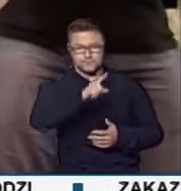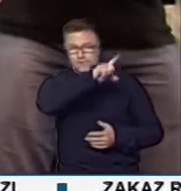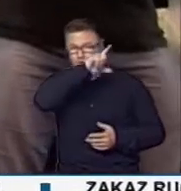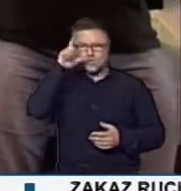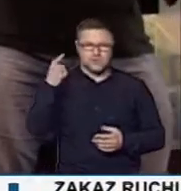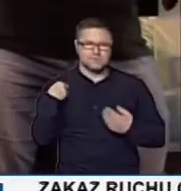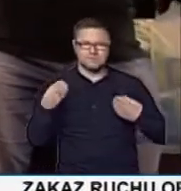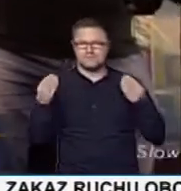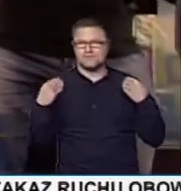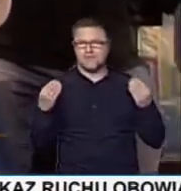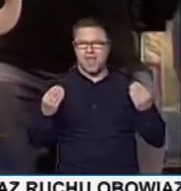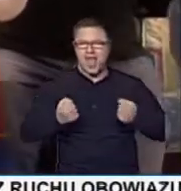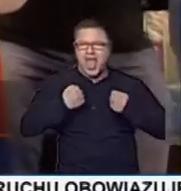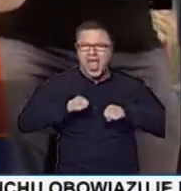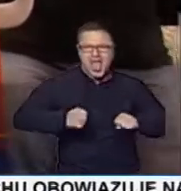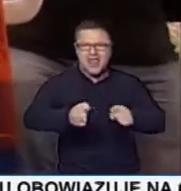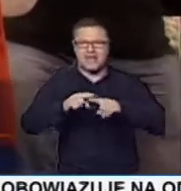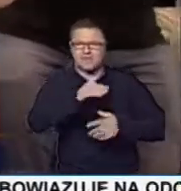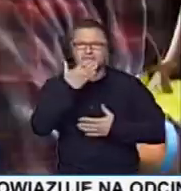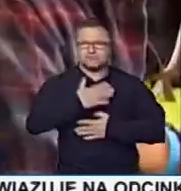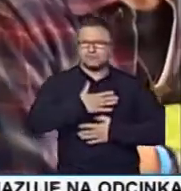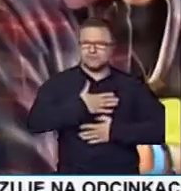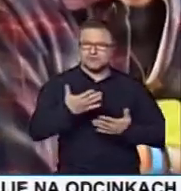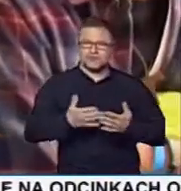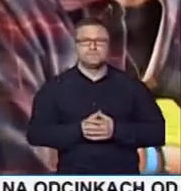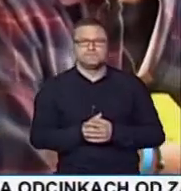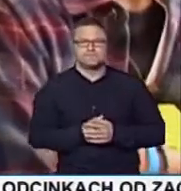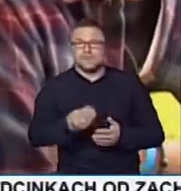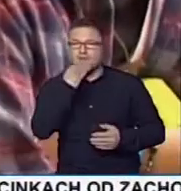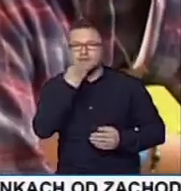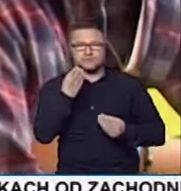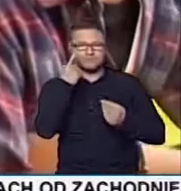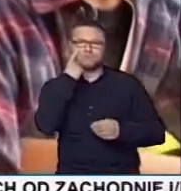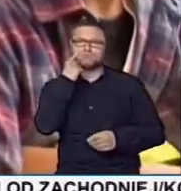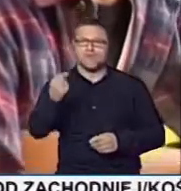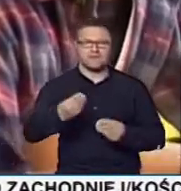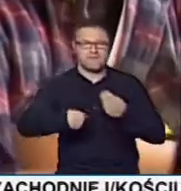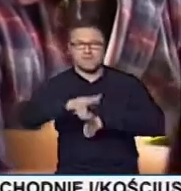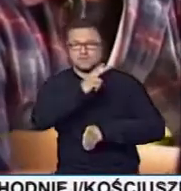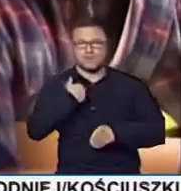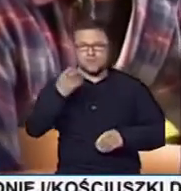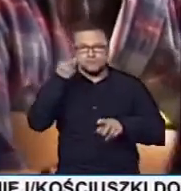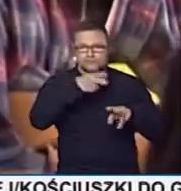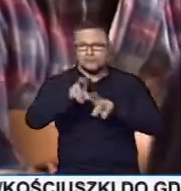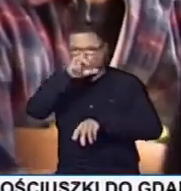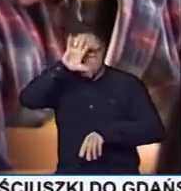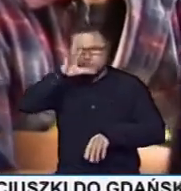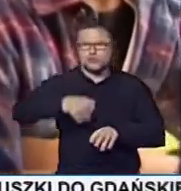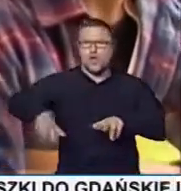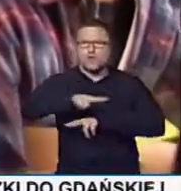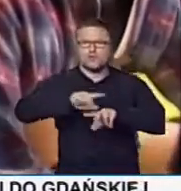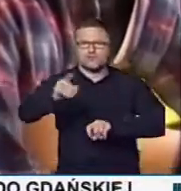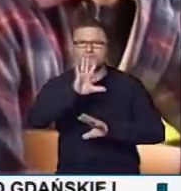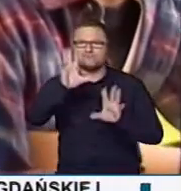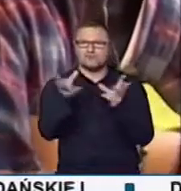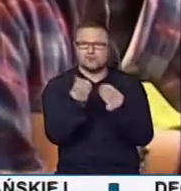Najwspanialsi byli ludzie, energia i wasza życzliwość. Jedzenie też jest pyszne. Większość z nas mieszkała u łódzkich rodzin. One wszystko